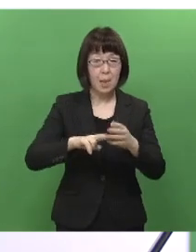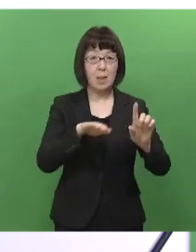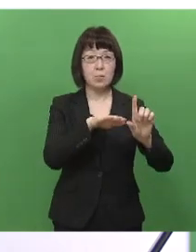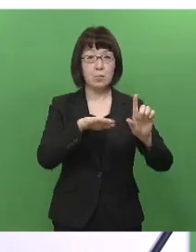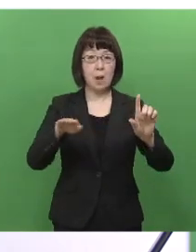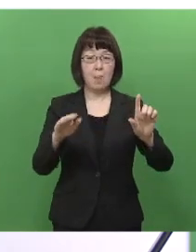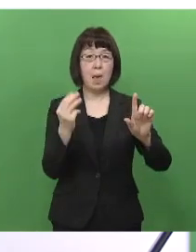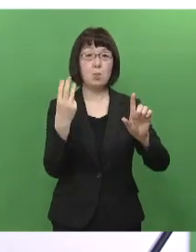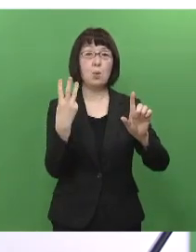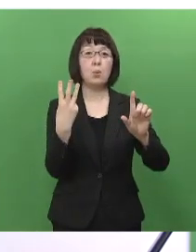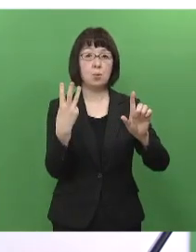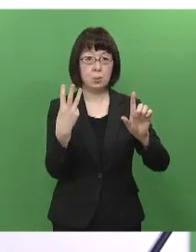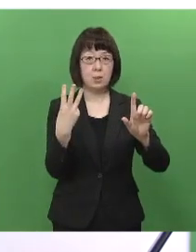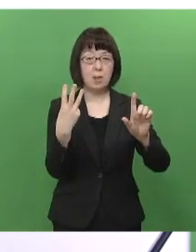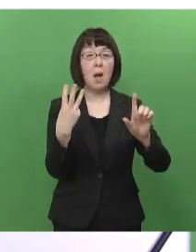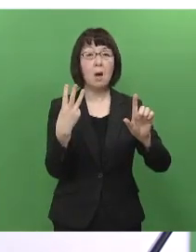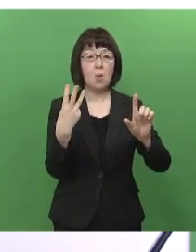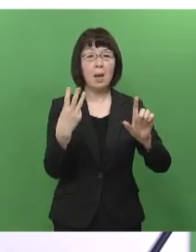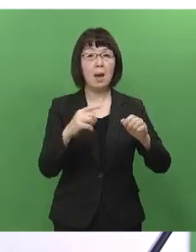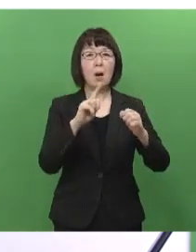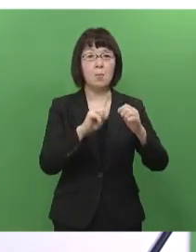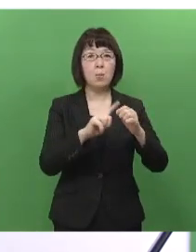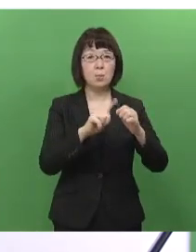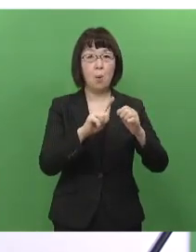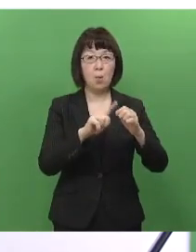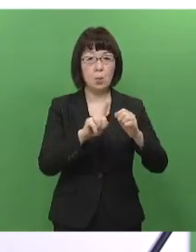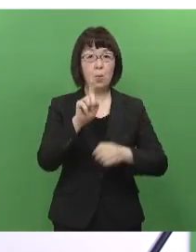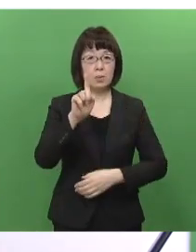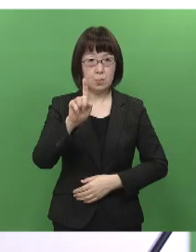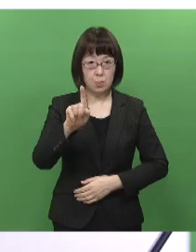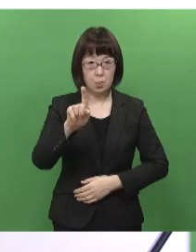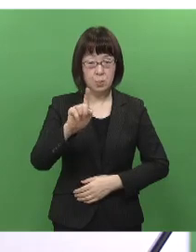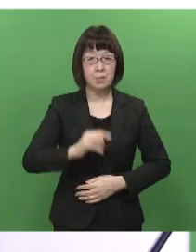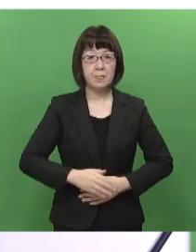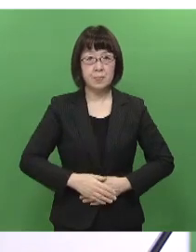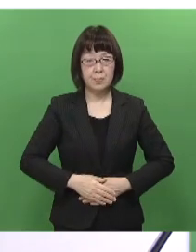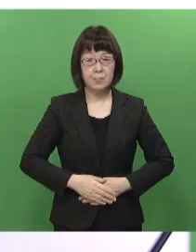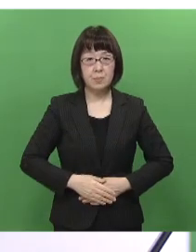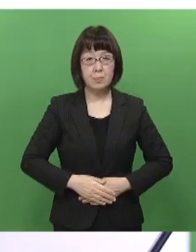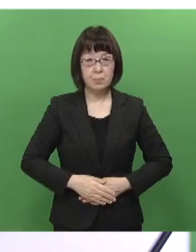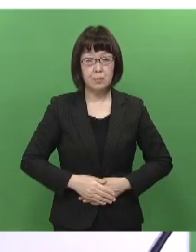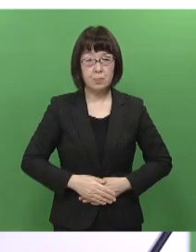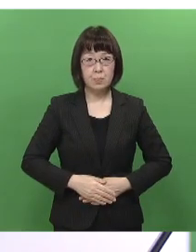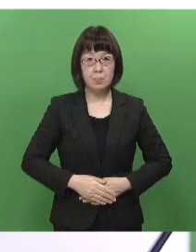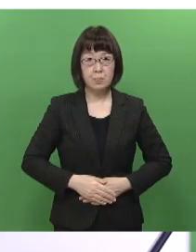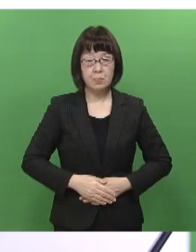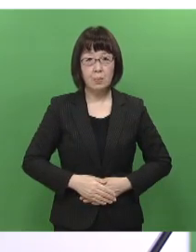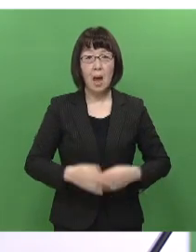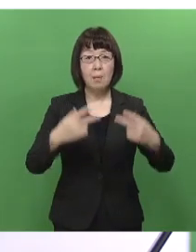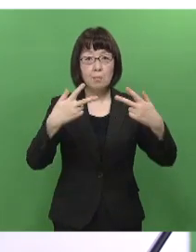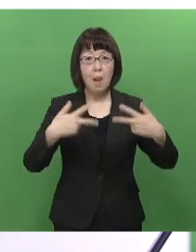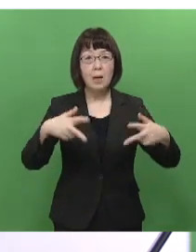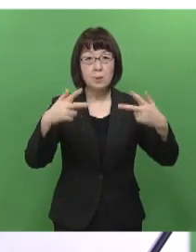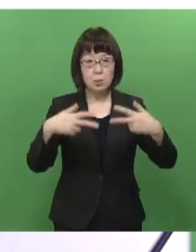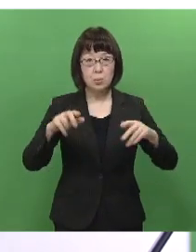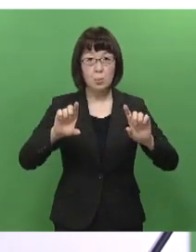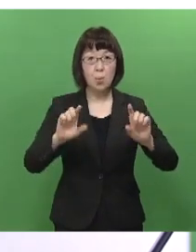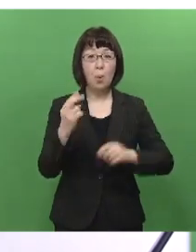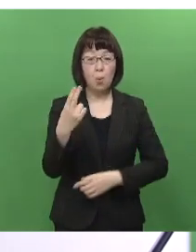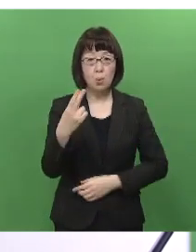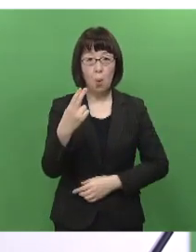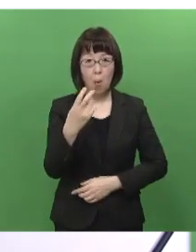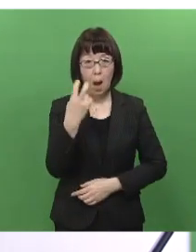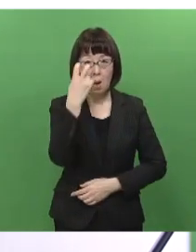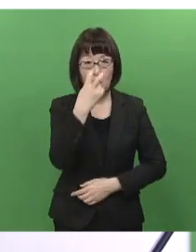ということは一つの目標になろうかと思います。また毎週東京都としてモニタリング会議を開いて、有識者の